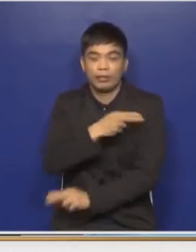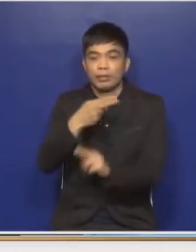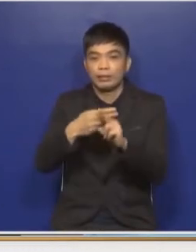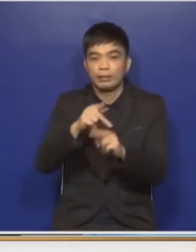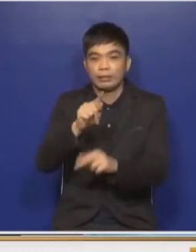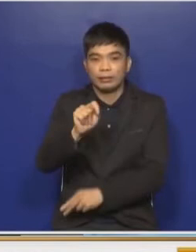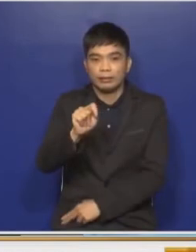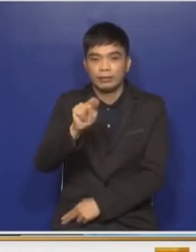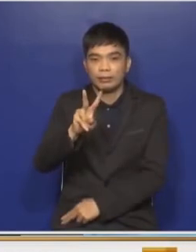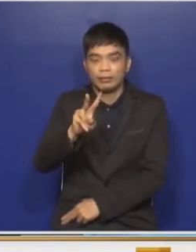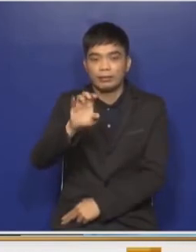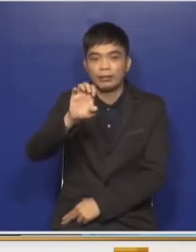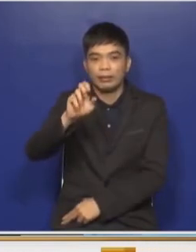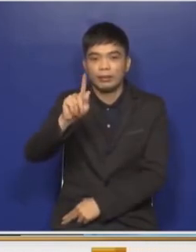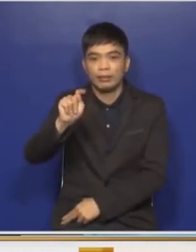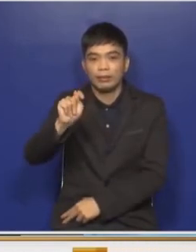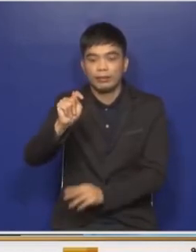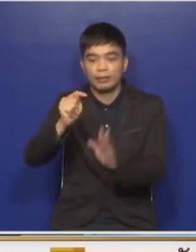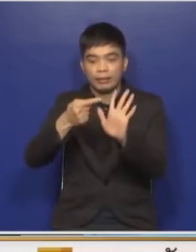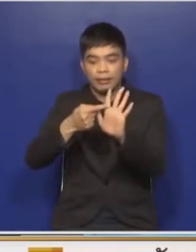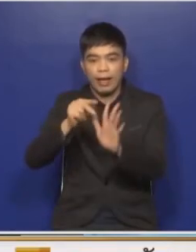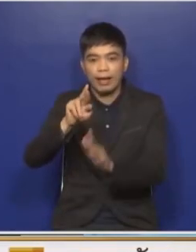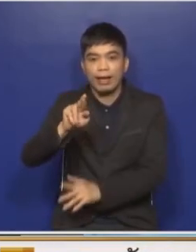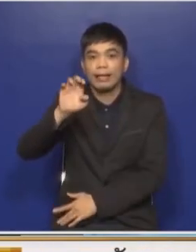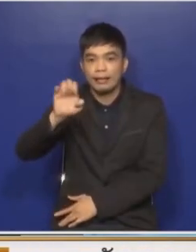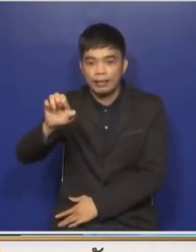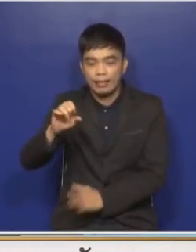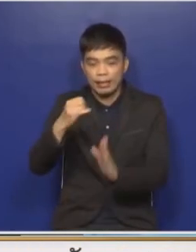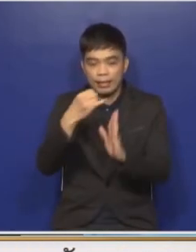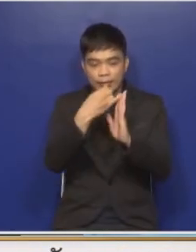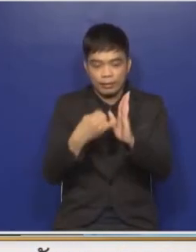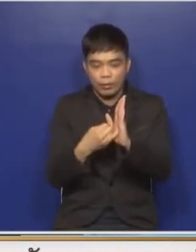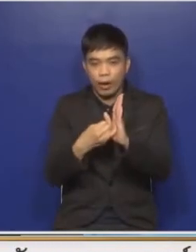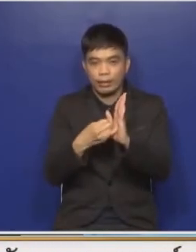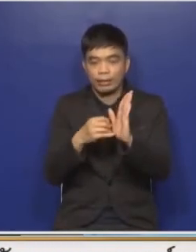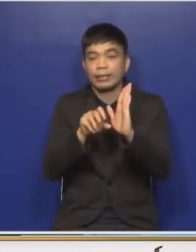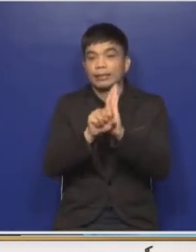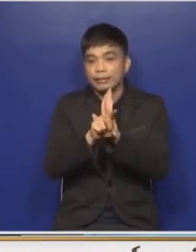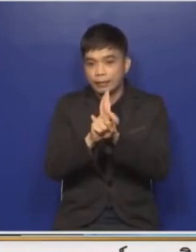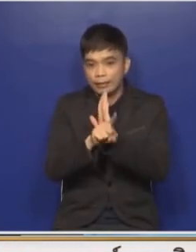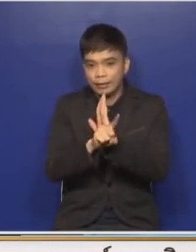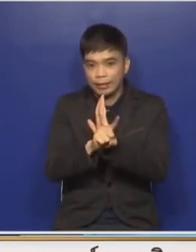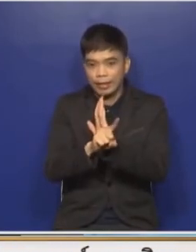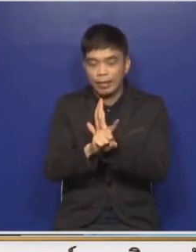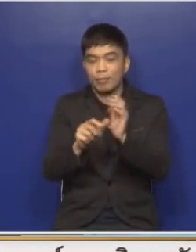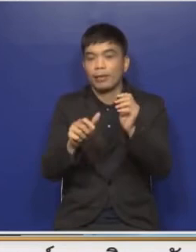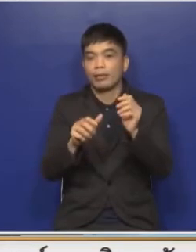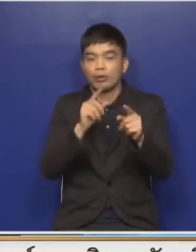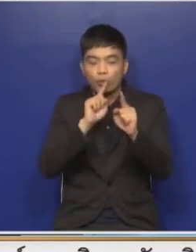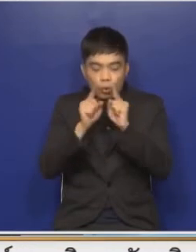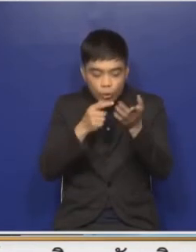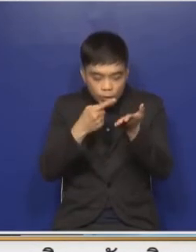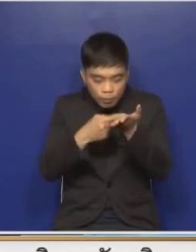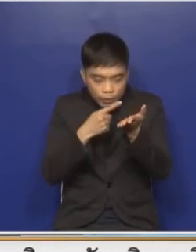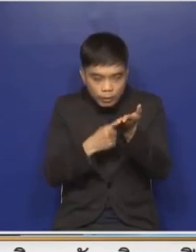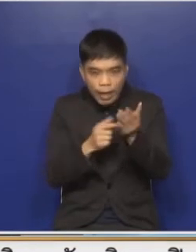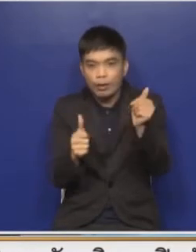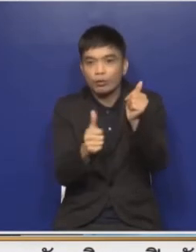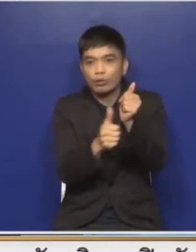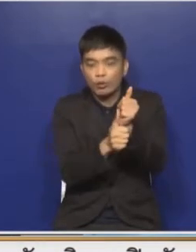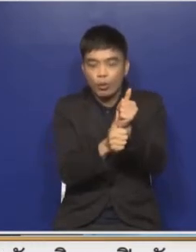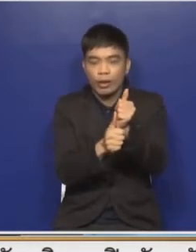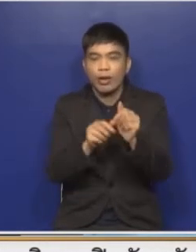รณปัญญานะครับผู้สมัครส.ส.จังหวัดศรีสะเกษและเป็นที่ปรึกษารัฐมนตรีว่าการกระทรวงเกษตรและสหกรณ์ได้น